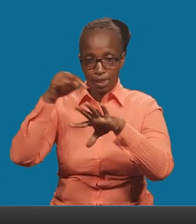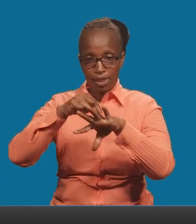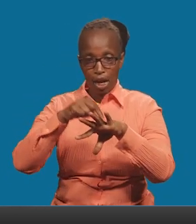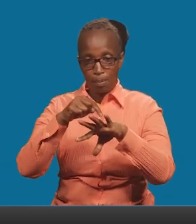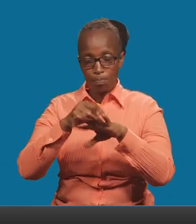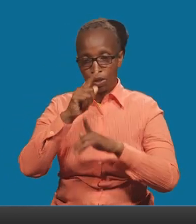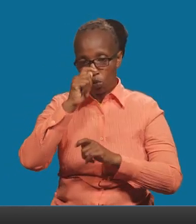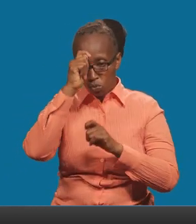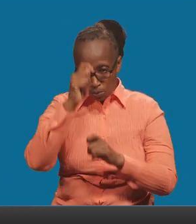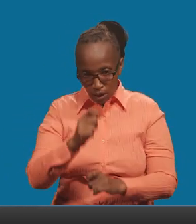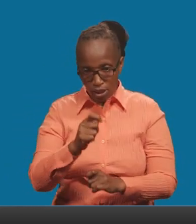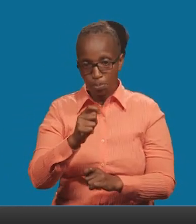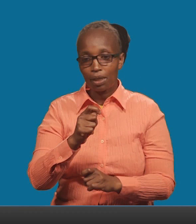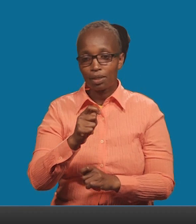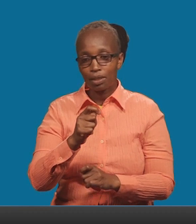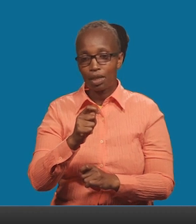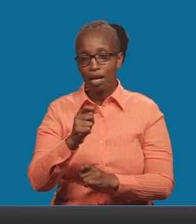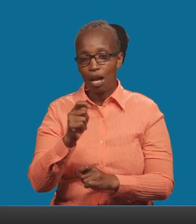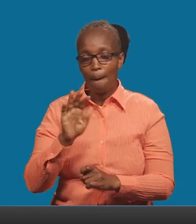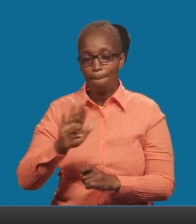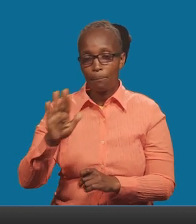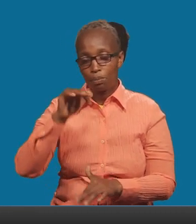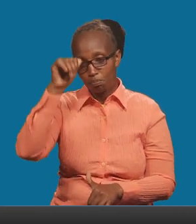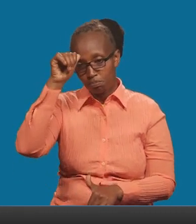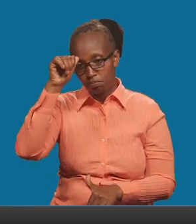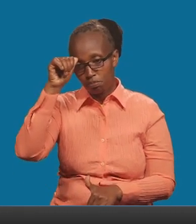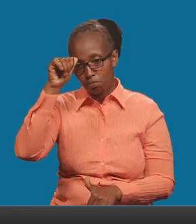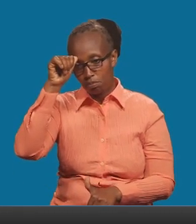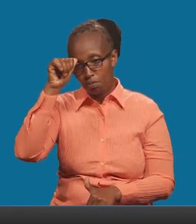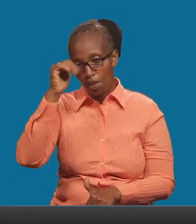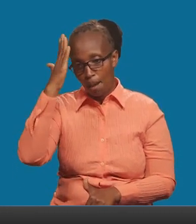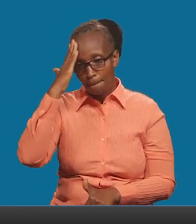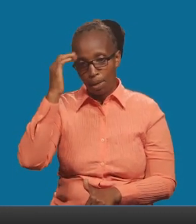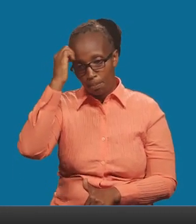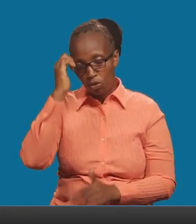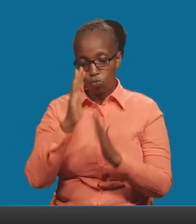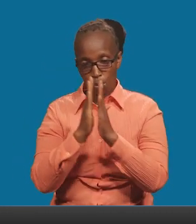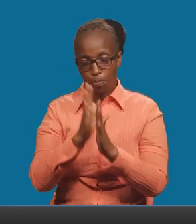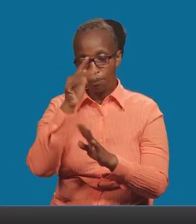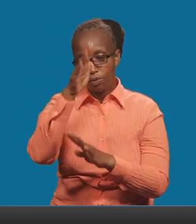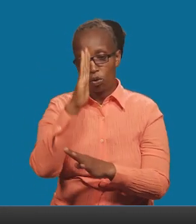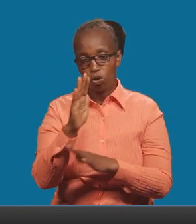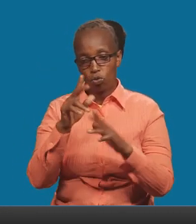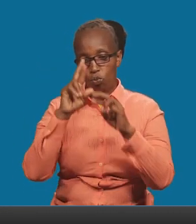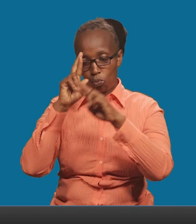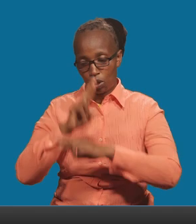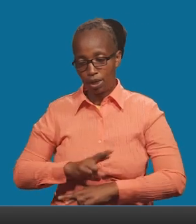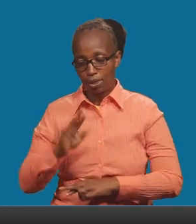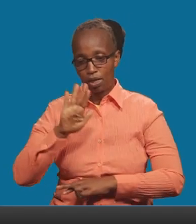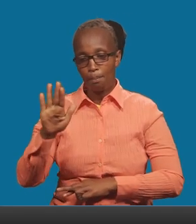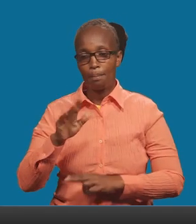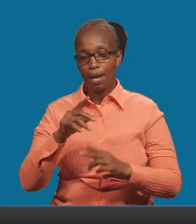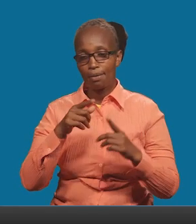kumbukumbu yake na kudhamini urithi wake. Mungu aipumzishe roho yake katika amani ya milele. Mwisho wa